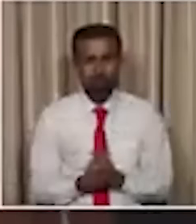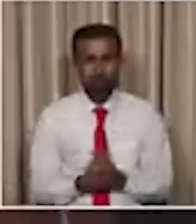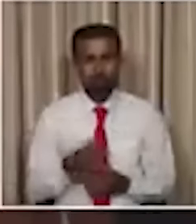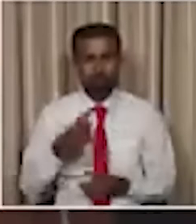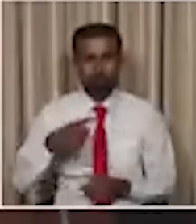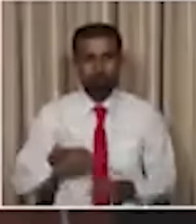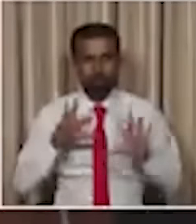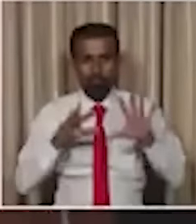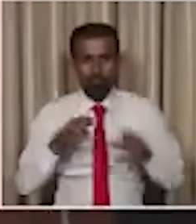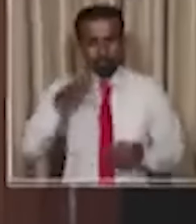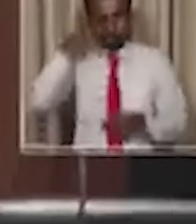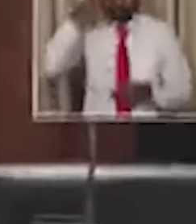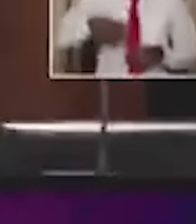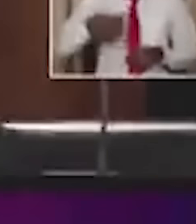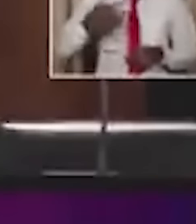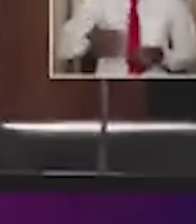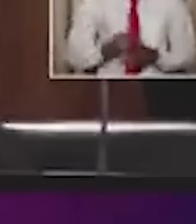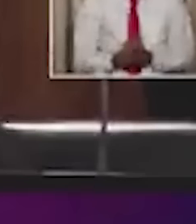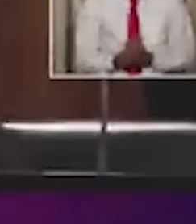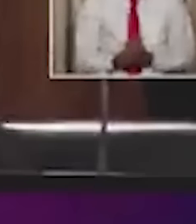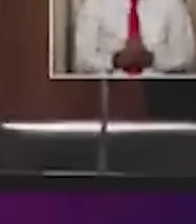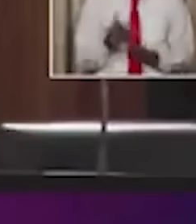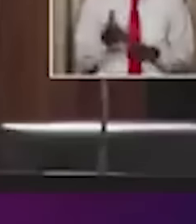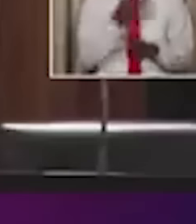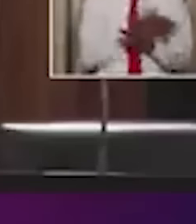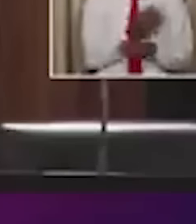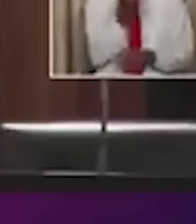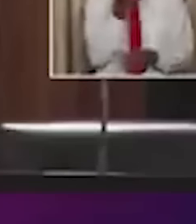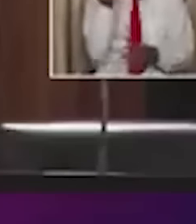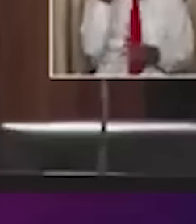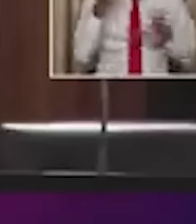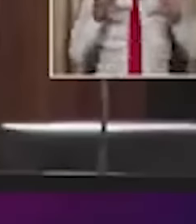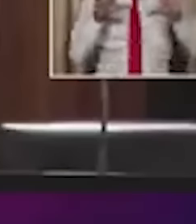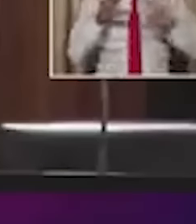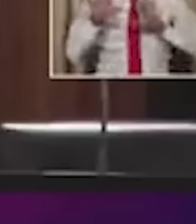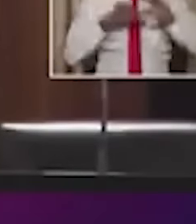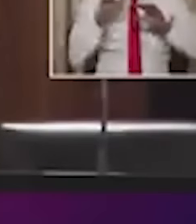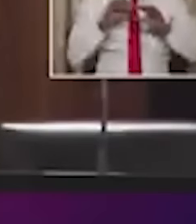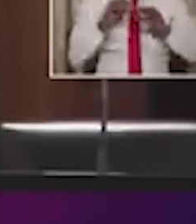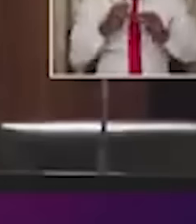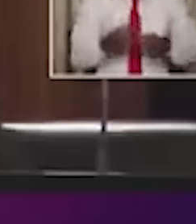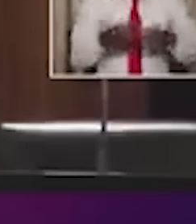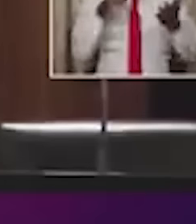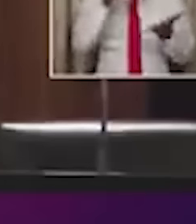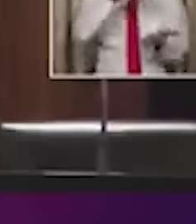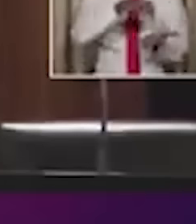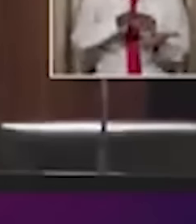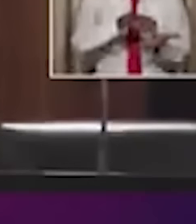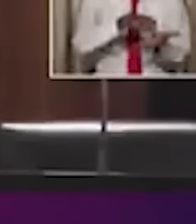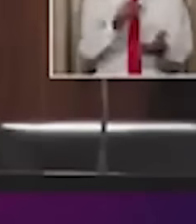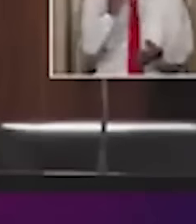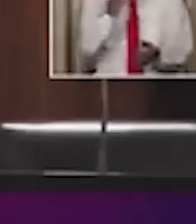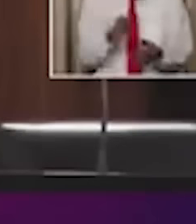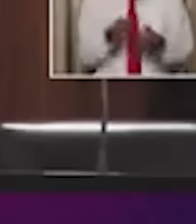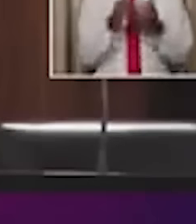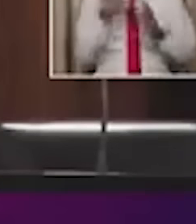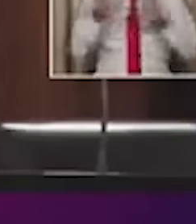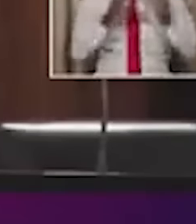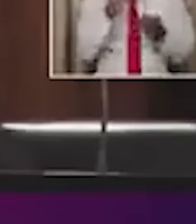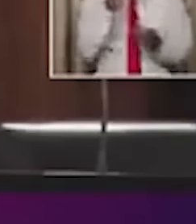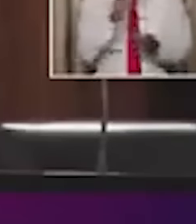දෙනා සාක්ෂිකරුවන් බවට පත් වුණා කියලා කිව්වා. ඊට ඉස්සෙල්ලා ඔබතුමා කිව්වනේ අර දින 9ක්ම මේ තොරතුරු ප්‍රහාර එල්ලවන තැන් ප්‍රහාර එල්ල කරන අය සියලු තොරතුරු